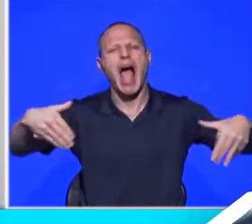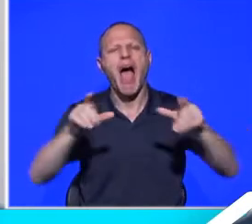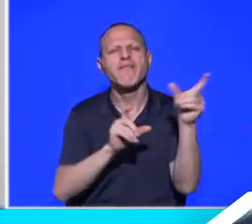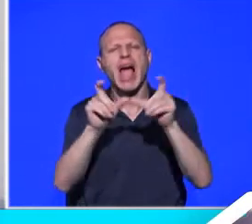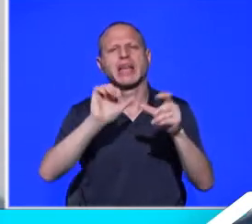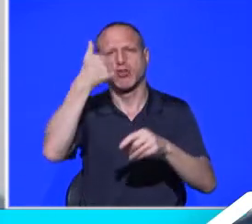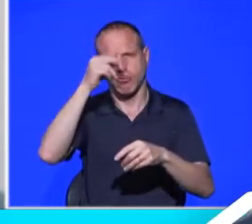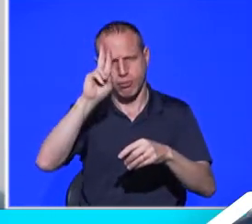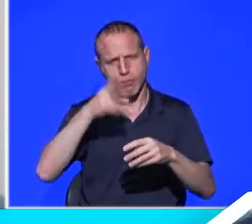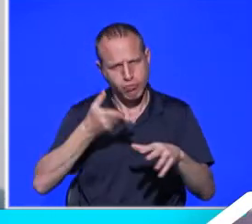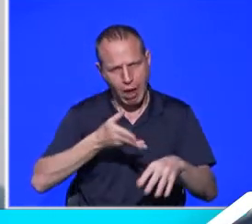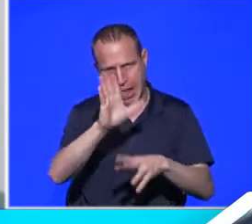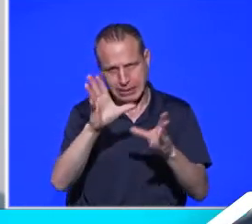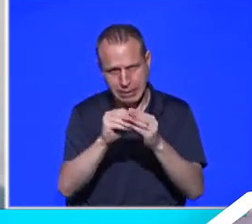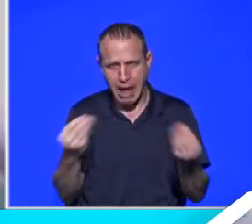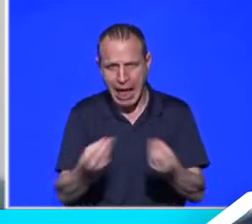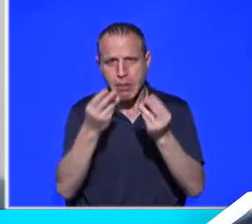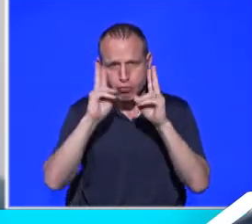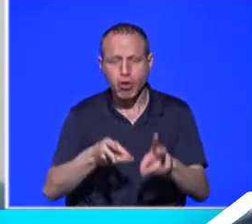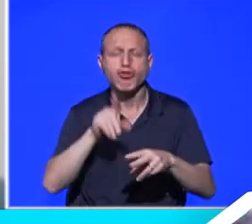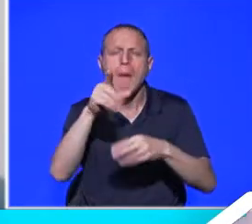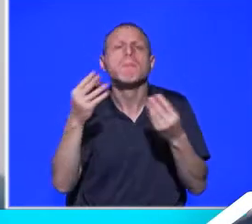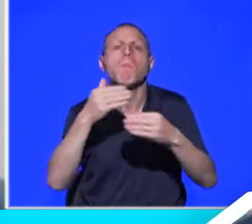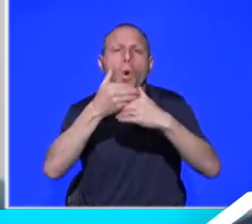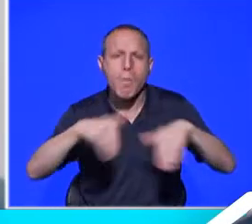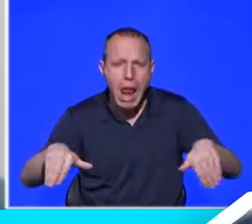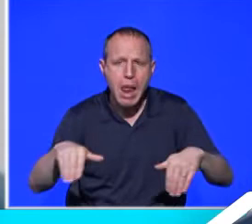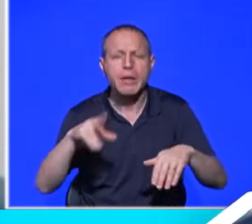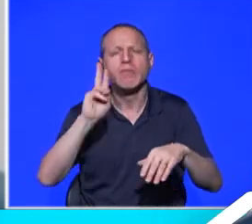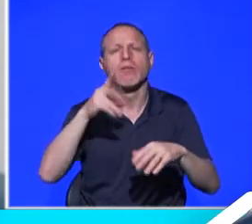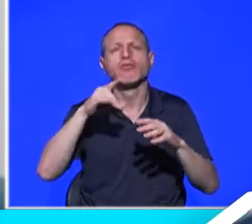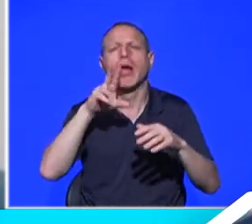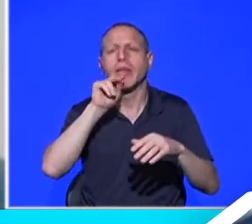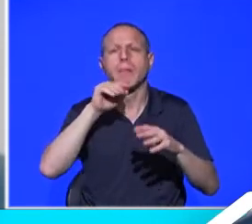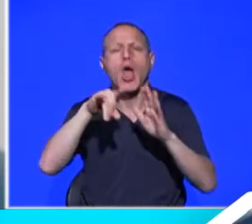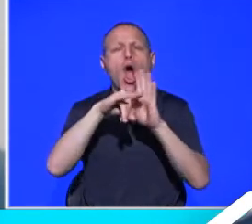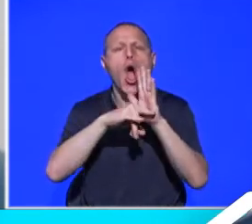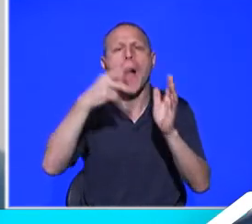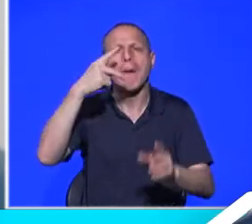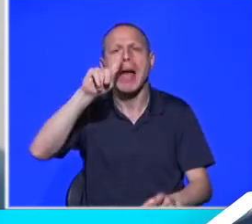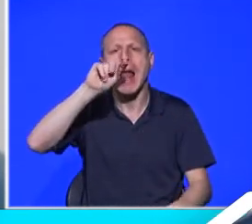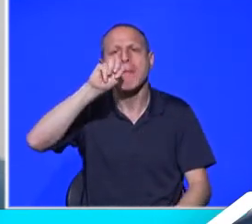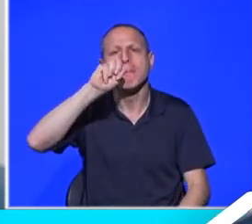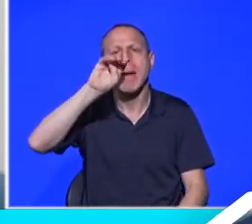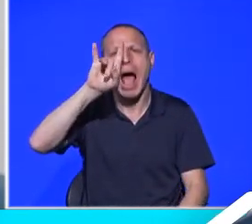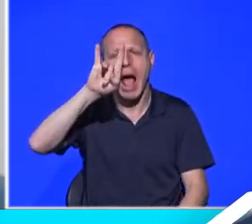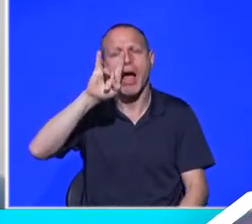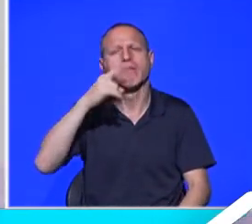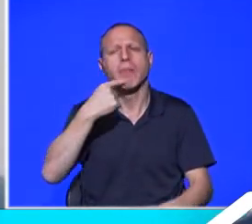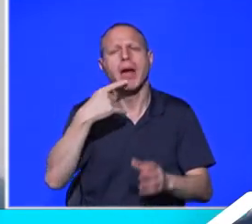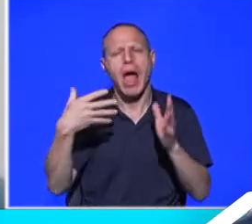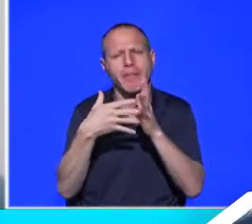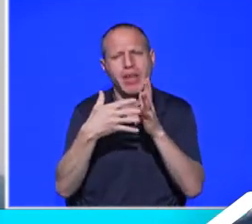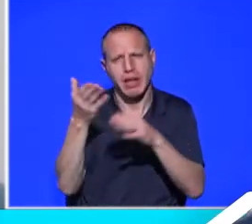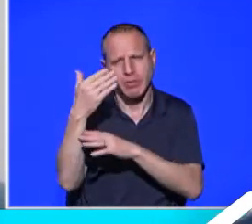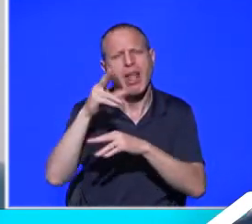עם הכלים שיש, אומנם כלים מוגבלים, ויש על זה גם, אבל זה אפשר לדבר על חוק התלמת, ועל אם תרצה על, על המאמר המבקר המדינה בעניין